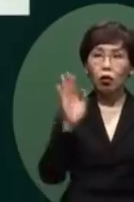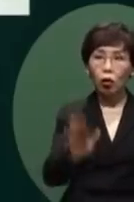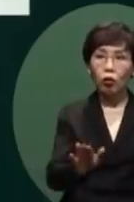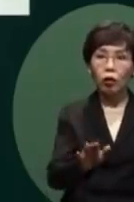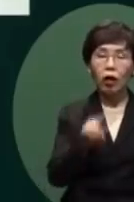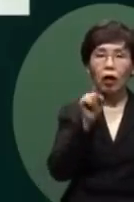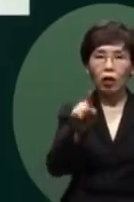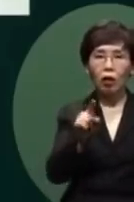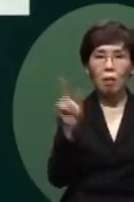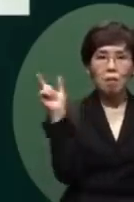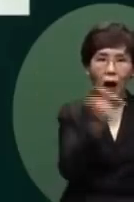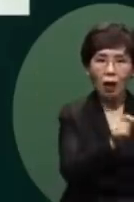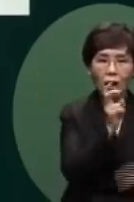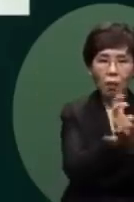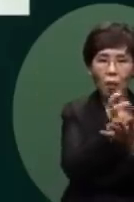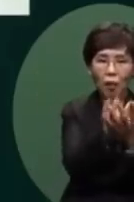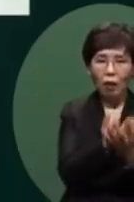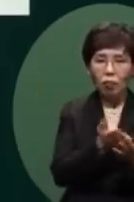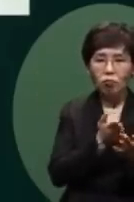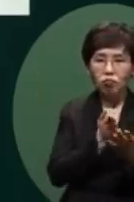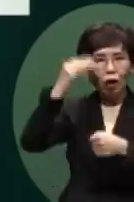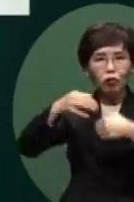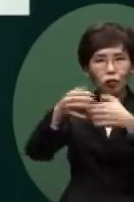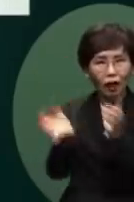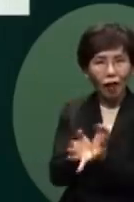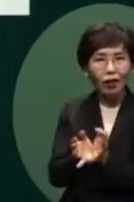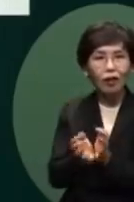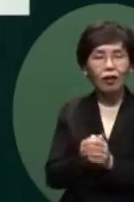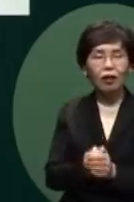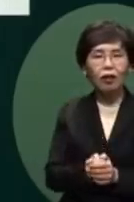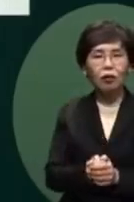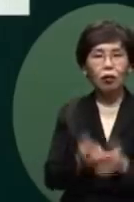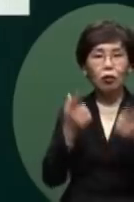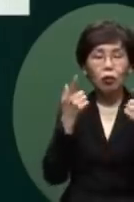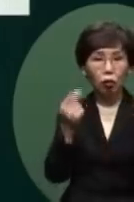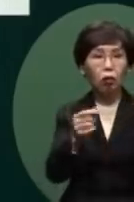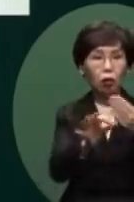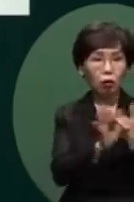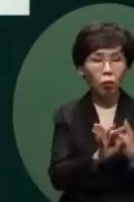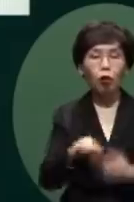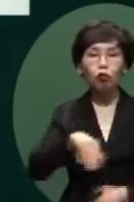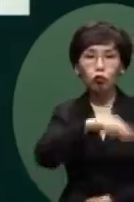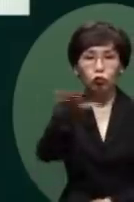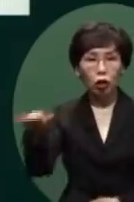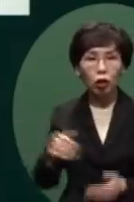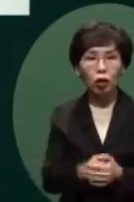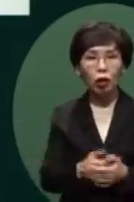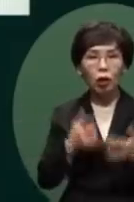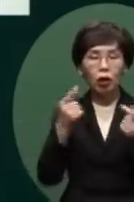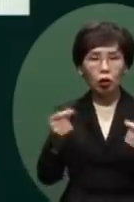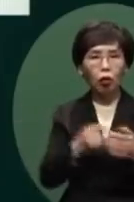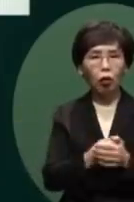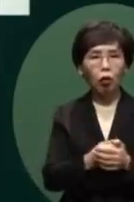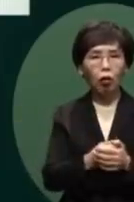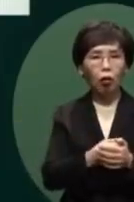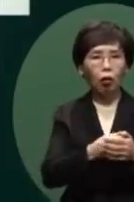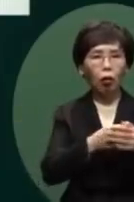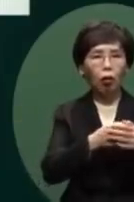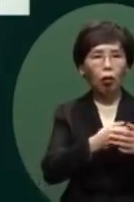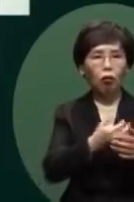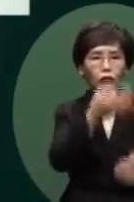이걸 패스트트랙으로 밀어붙여서 그렇게 할 것 같으면 우리는 이거를 무력화하기